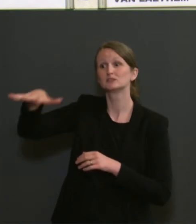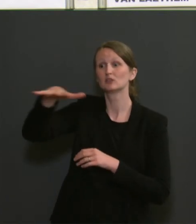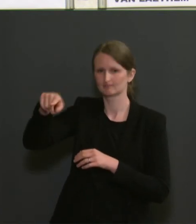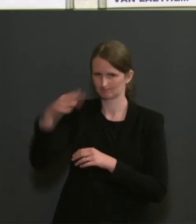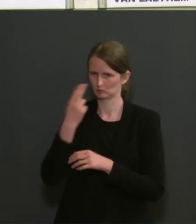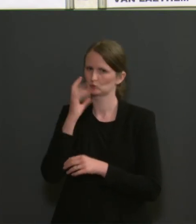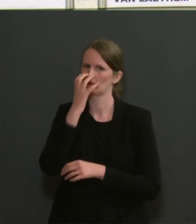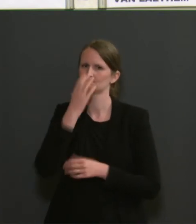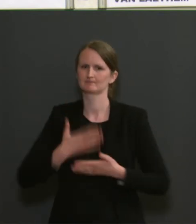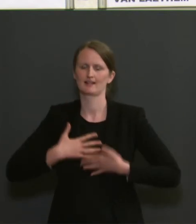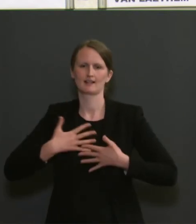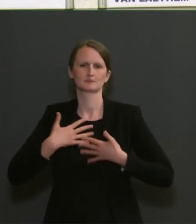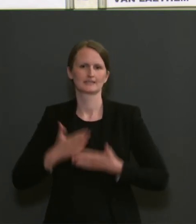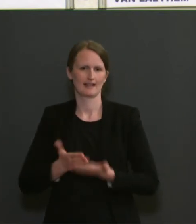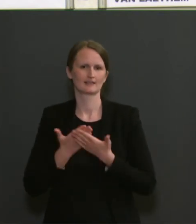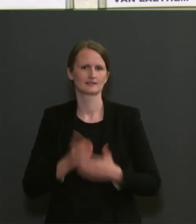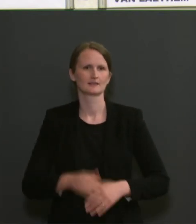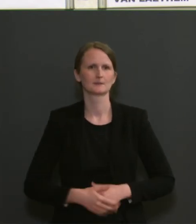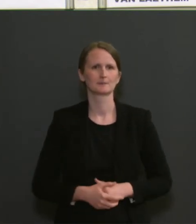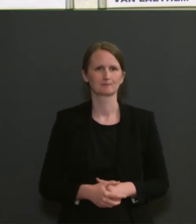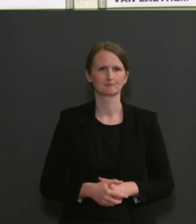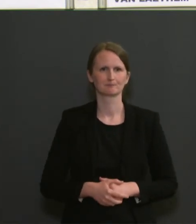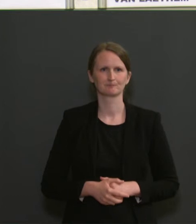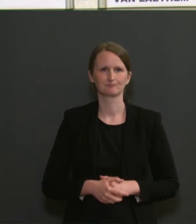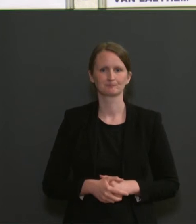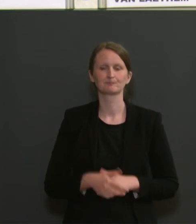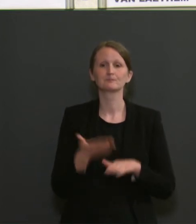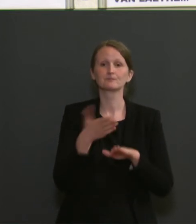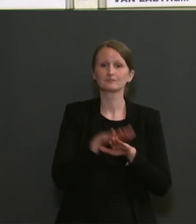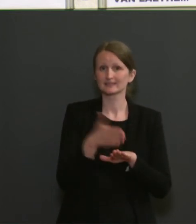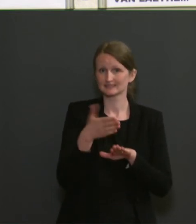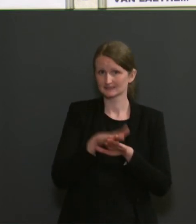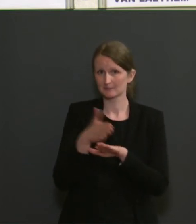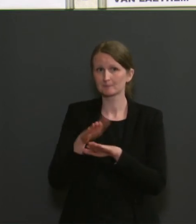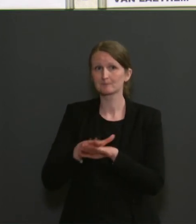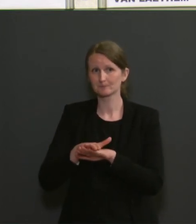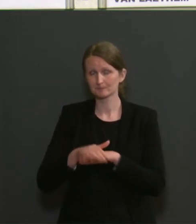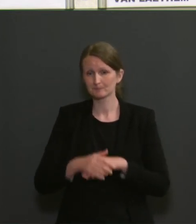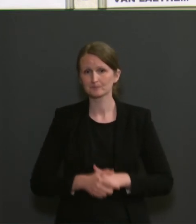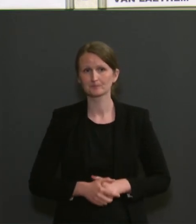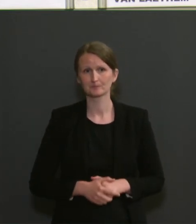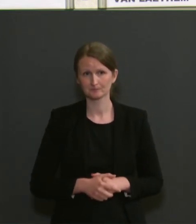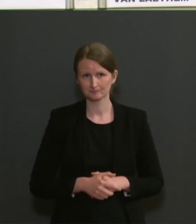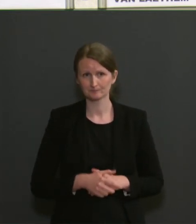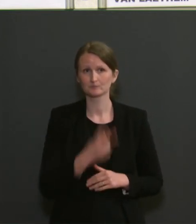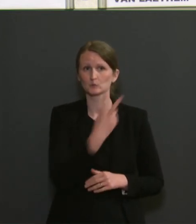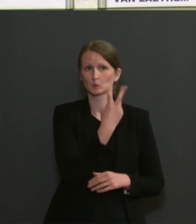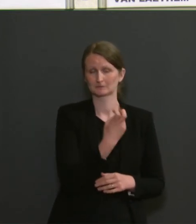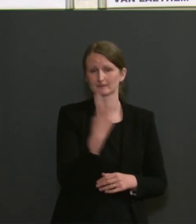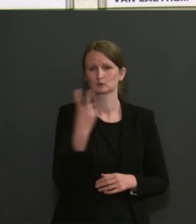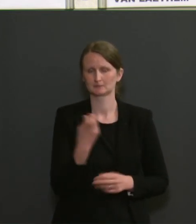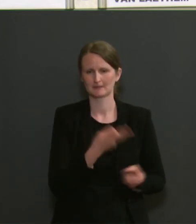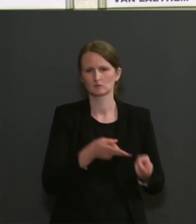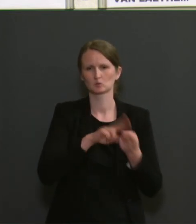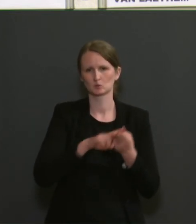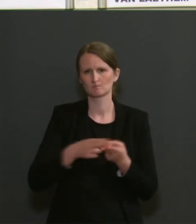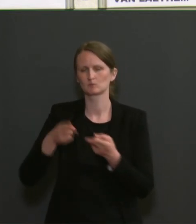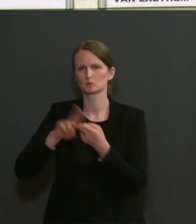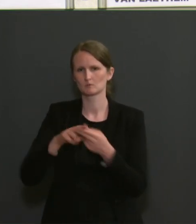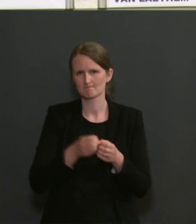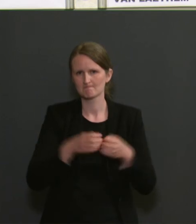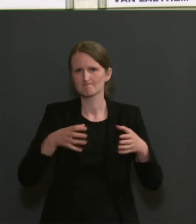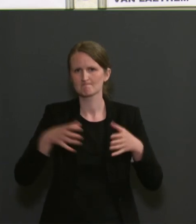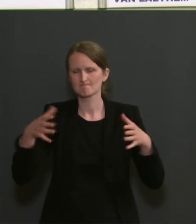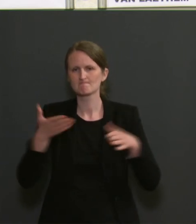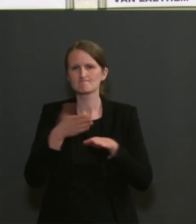décès, le nombre de décès double actuellement toutes les 2 semaines. C'est évidemment encore beaucoup,